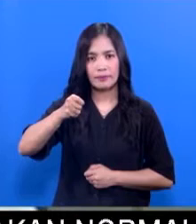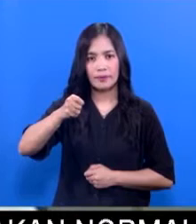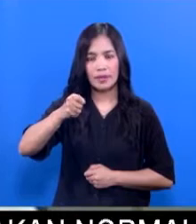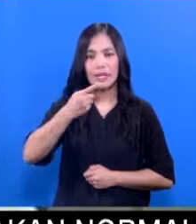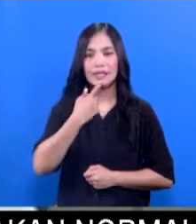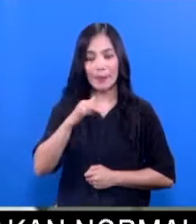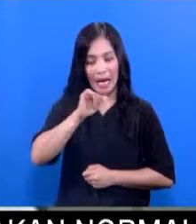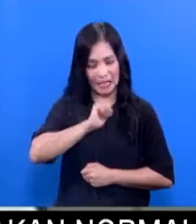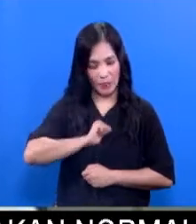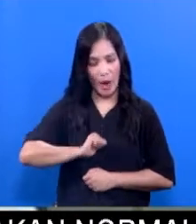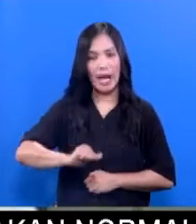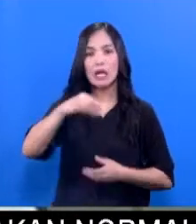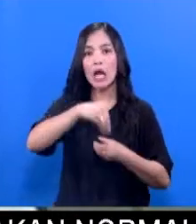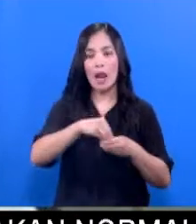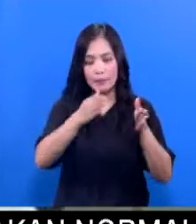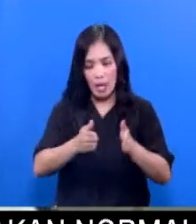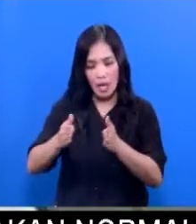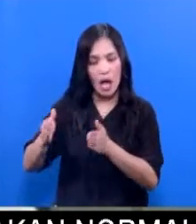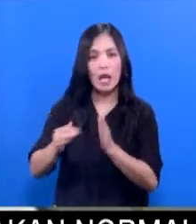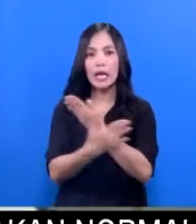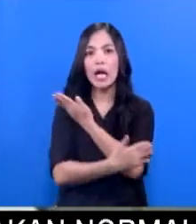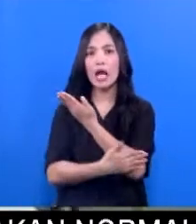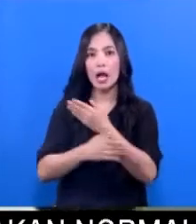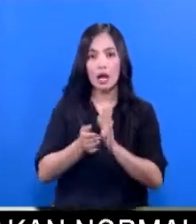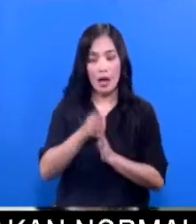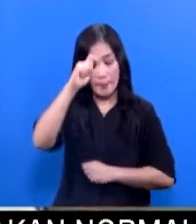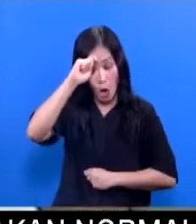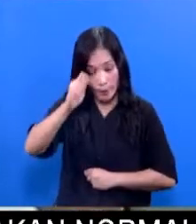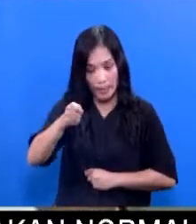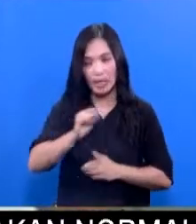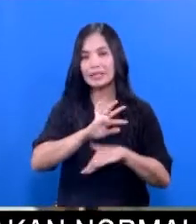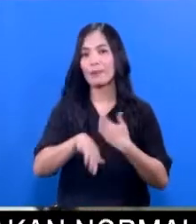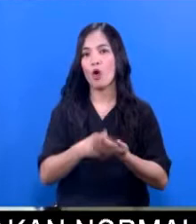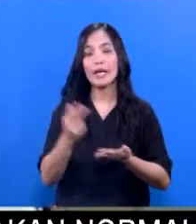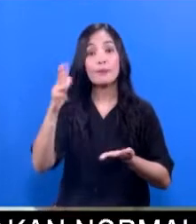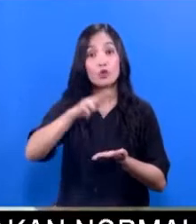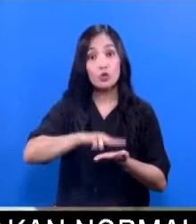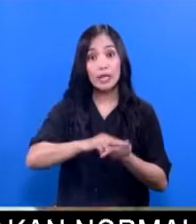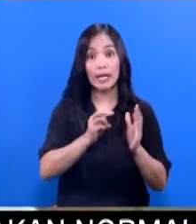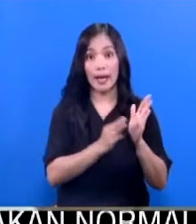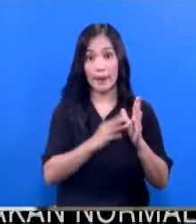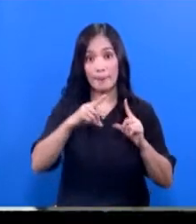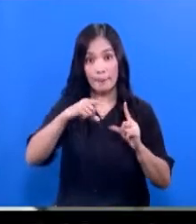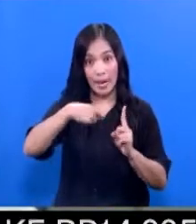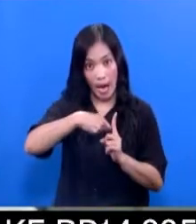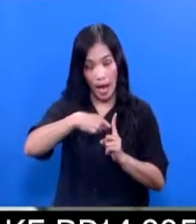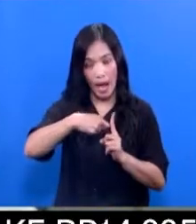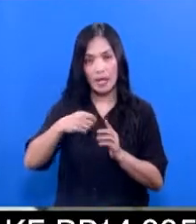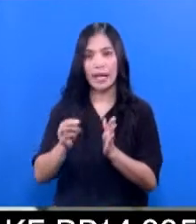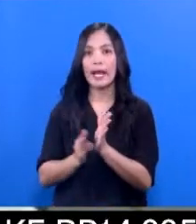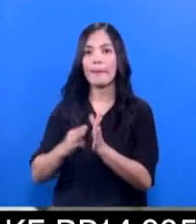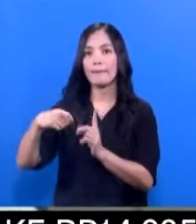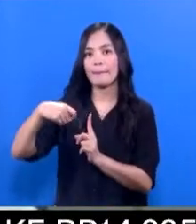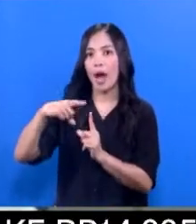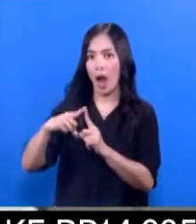kesopanan di dalam ketatanegaraan. Jadi beliau menghormati apa yang sudah diputuskan oleh Mahkamah Konstitusi dan apa yang